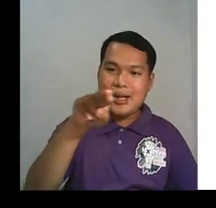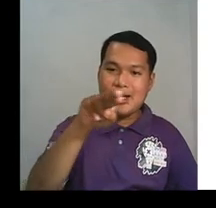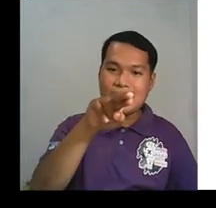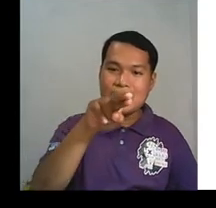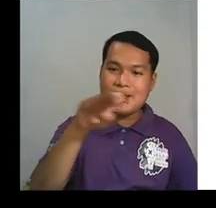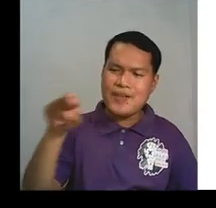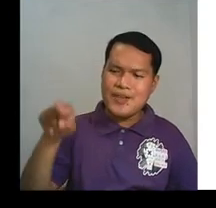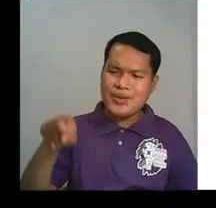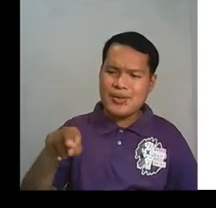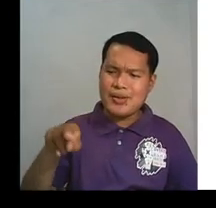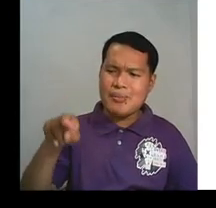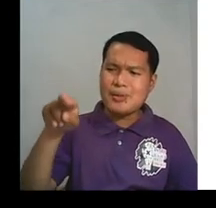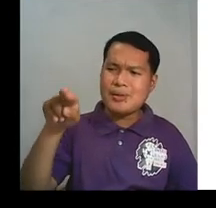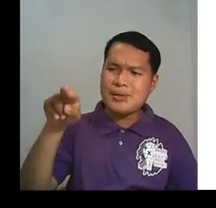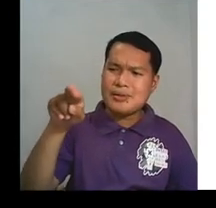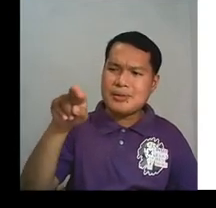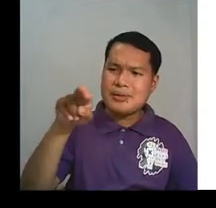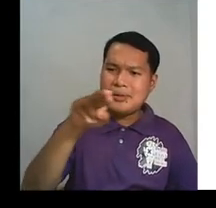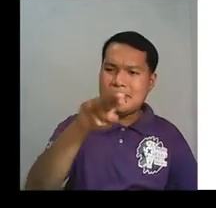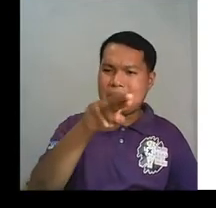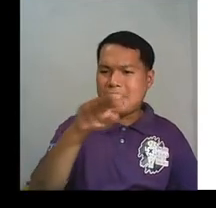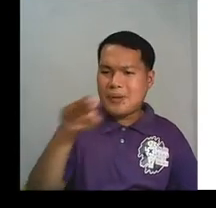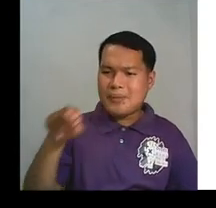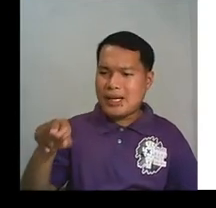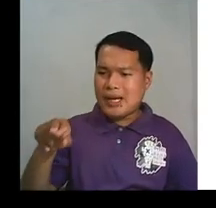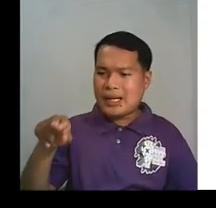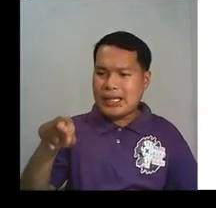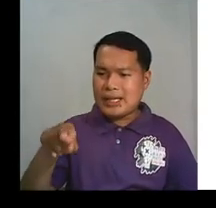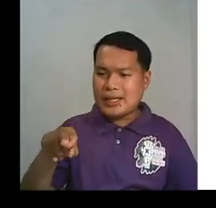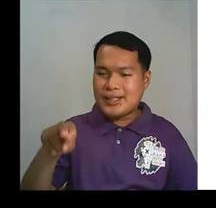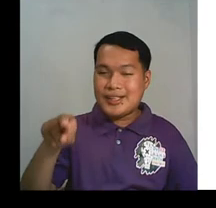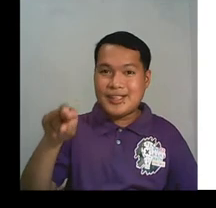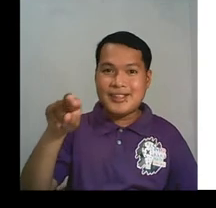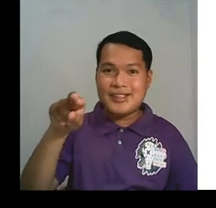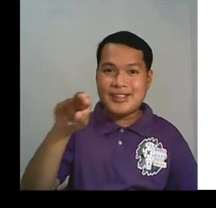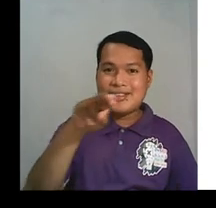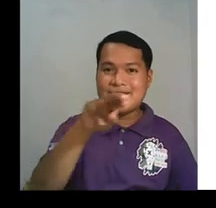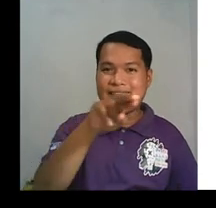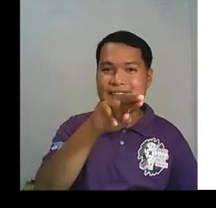parang division symbol pero may R2.